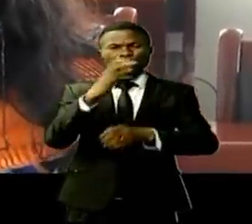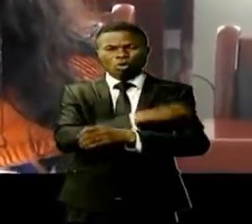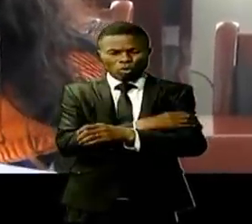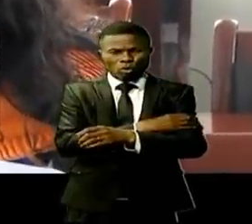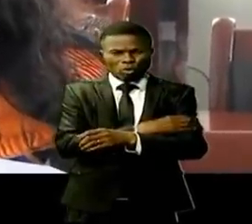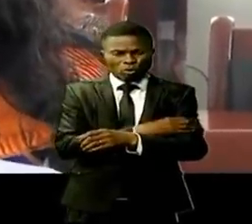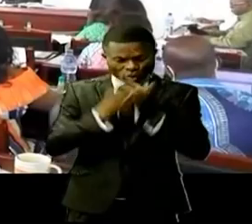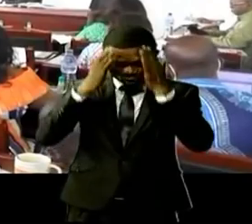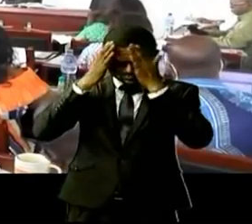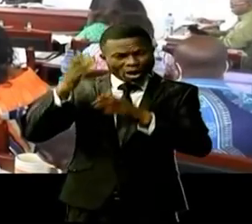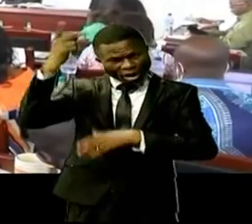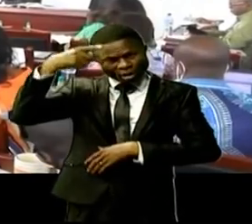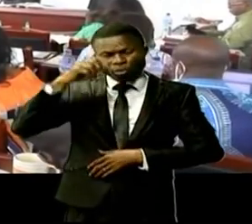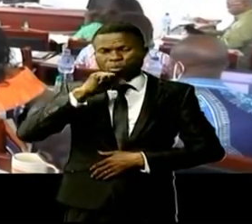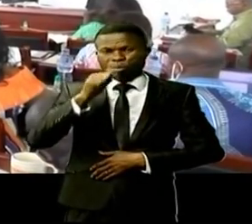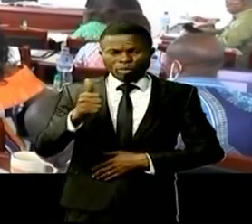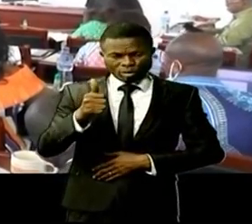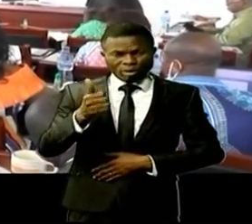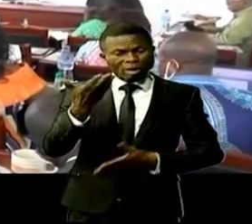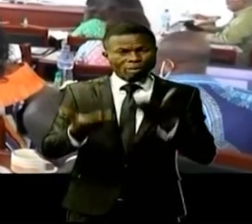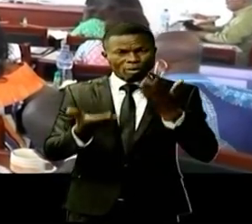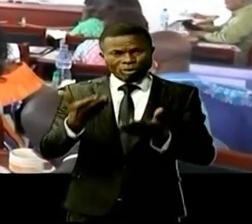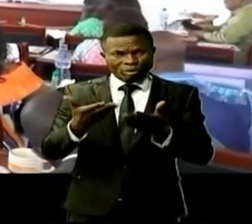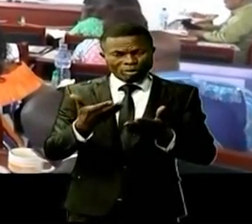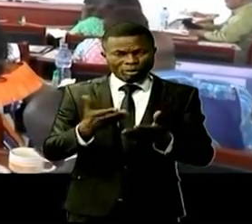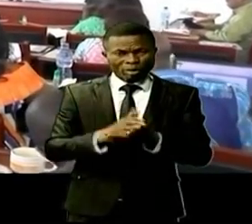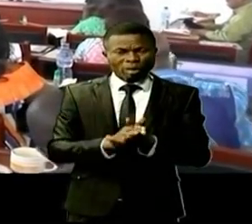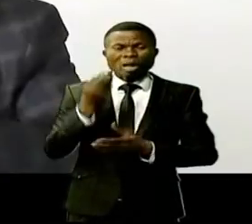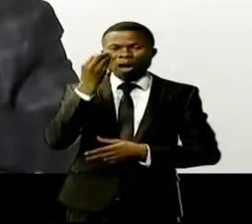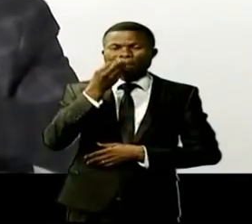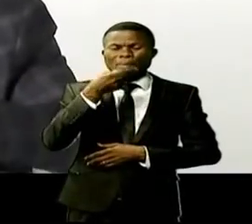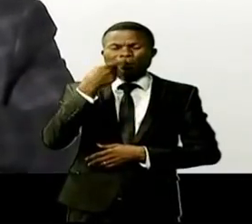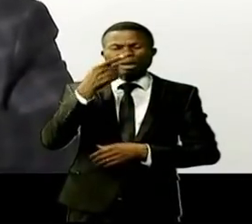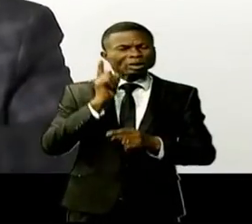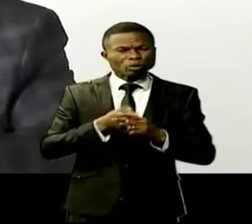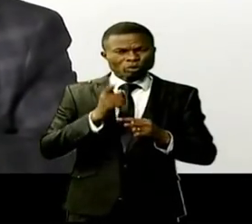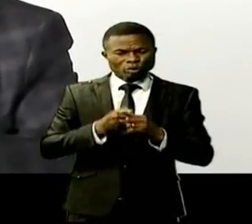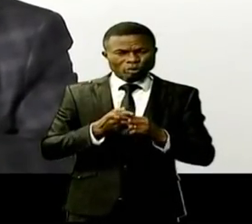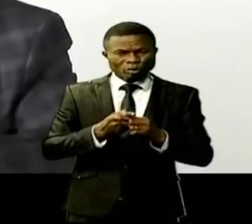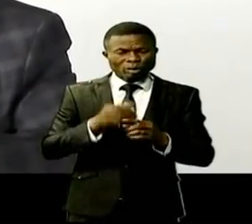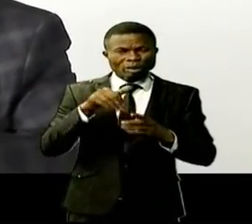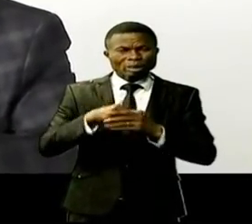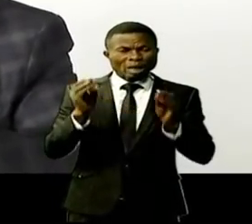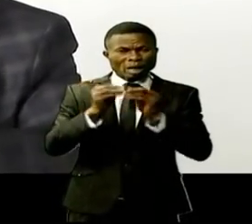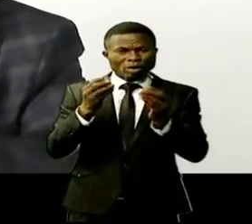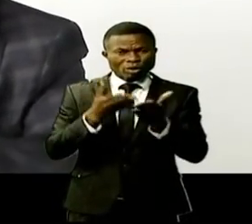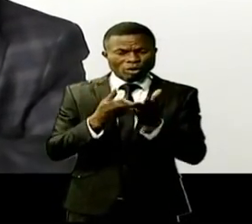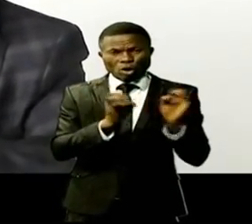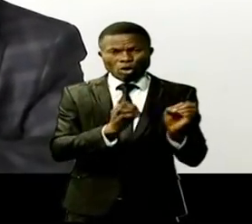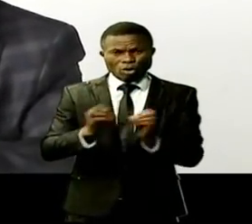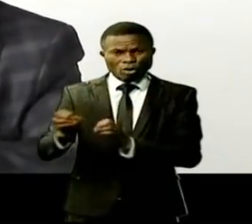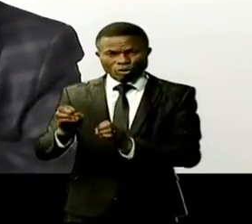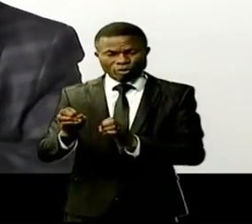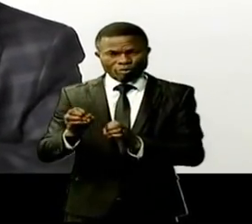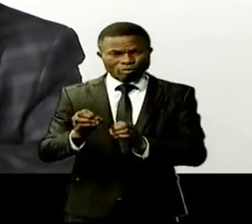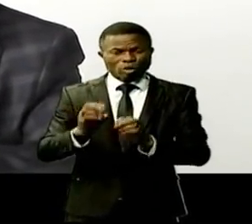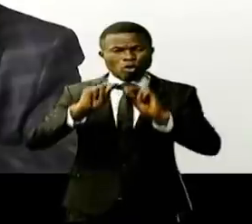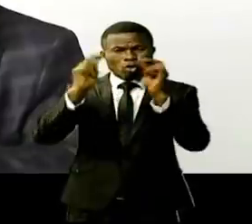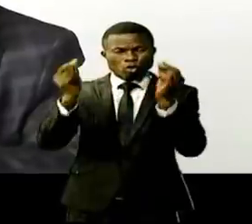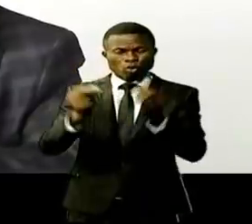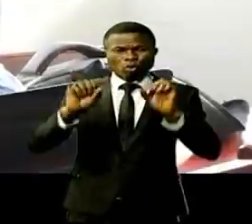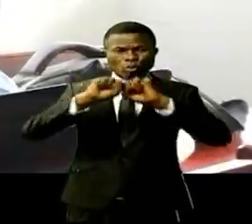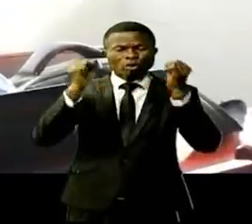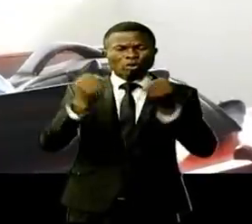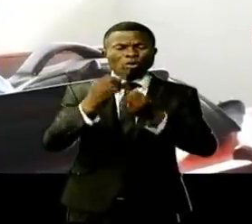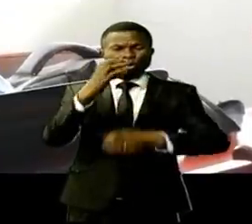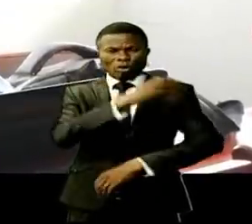des penchants politiques et dont parfois la prise des paroles sont tendancieuses. Au cours de cet atelier, organisé par une synergie des sociétés